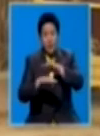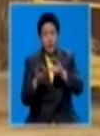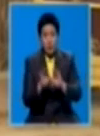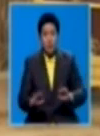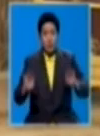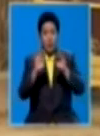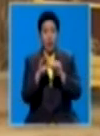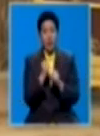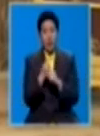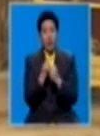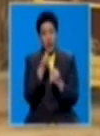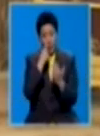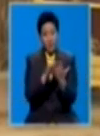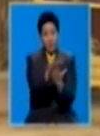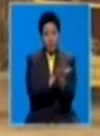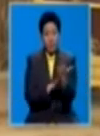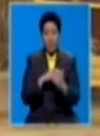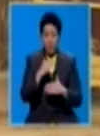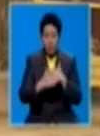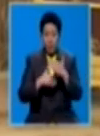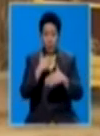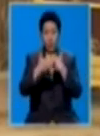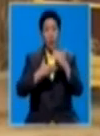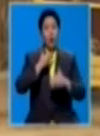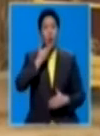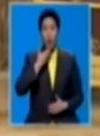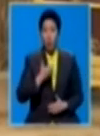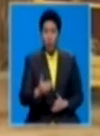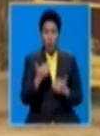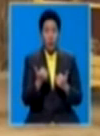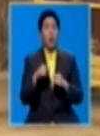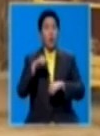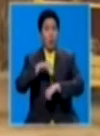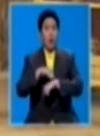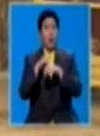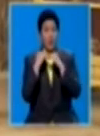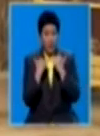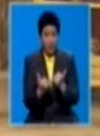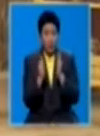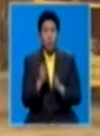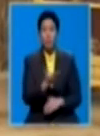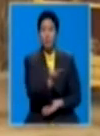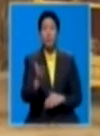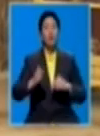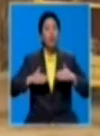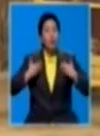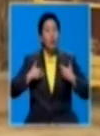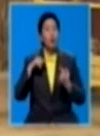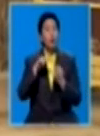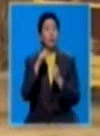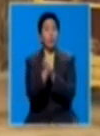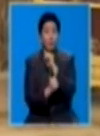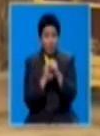เพื่อให้เกิดการพัฒนาประเทศไปสู่ความเจริญก้าวหน้าอย่างยั่งยืนในห่วงเวลานี้หลายๆคนมีความสุขกับเทศกาลปีใ